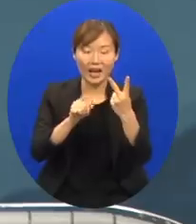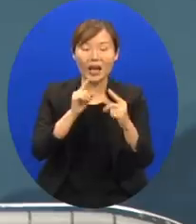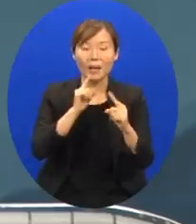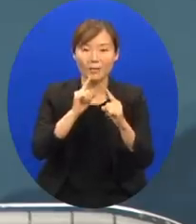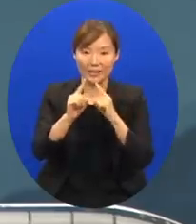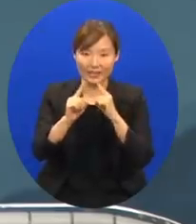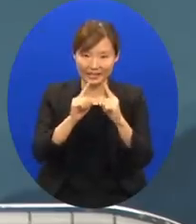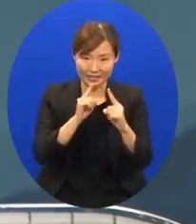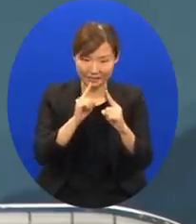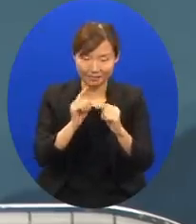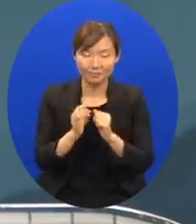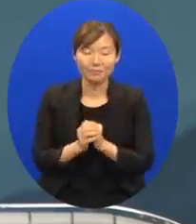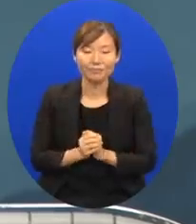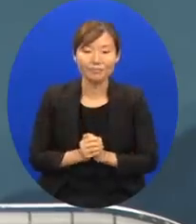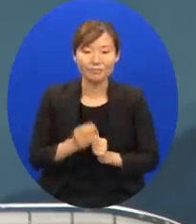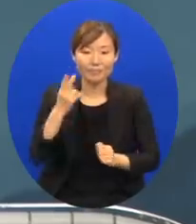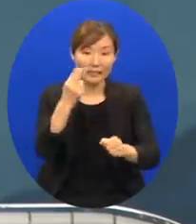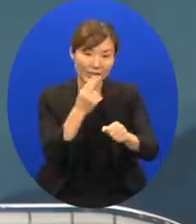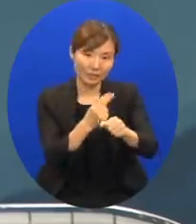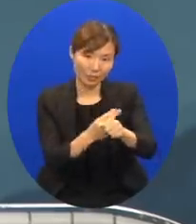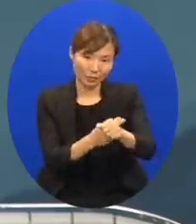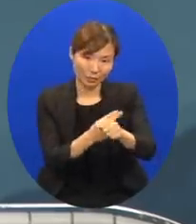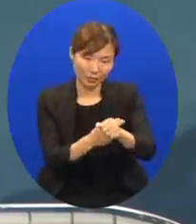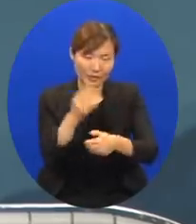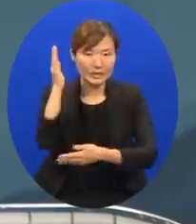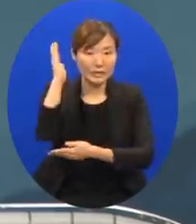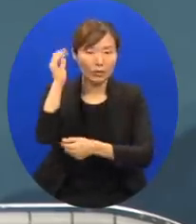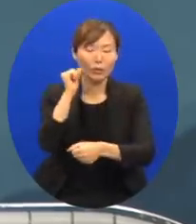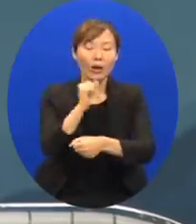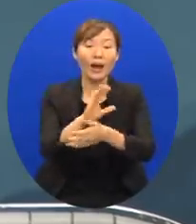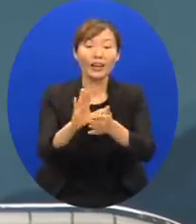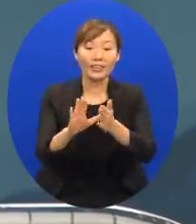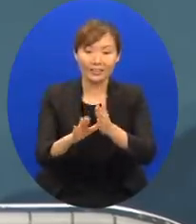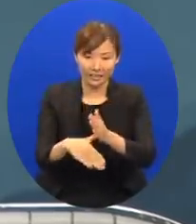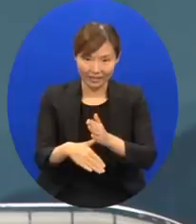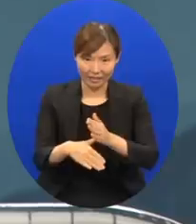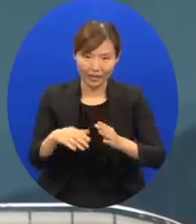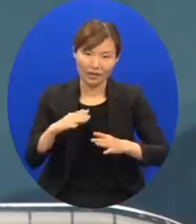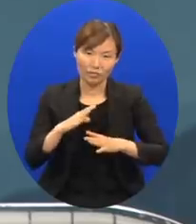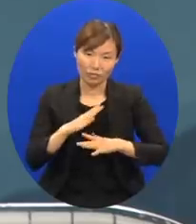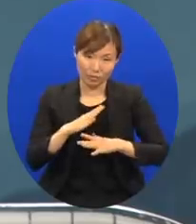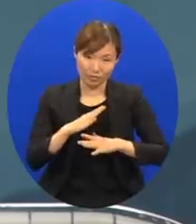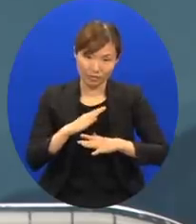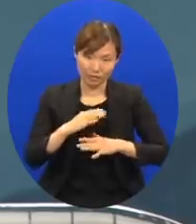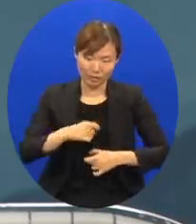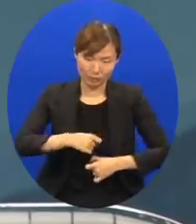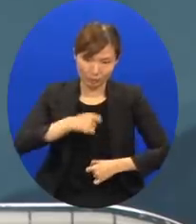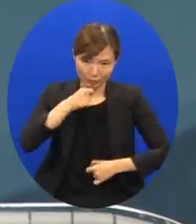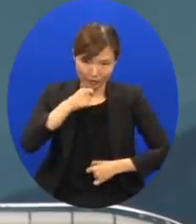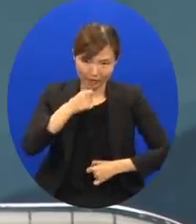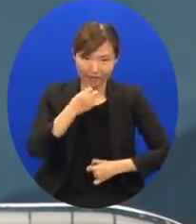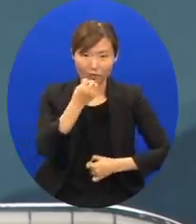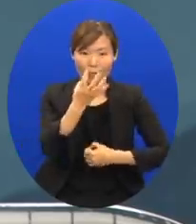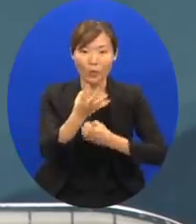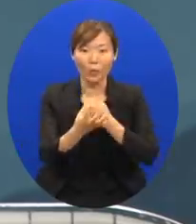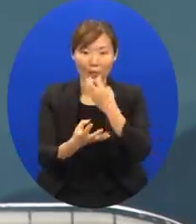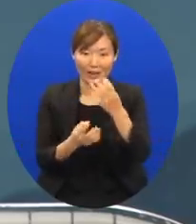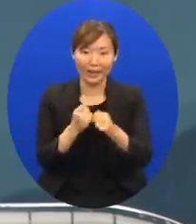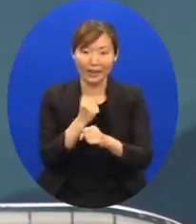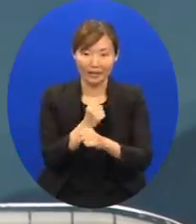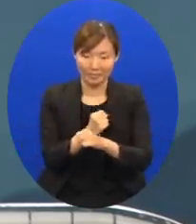복음을 전할 때 대단히 두려웠었다고 솔직히 고백을 합니다 그럴 수밖에 없었던 것이